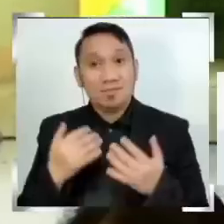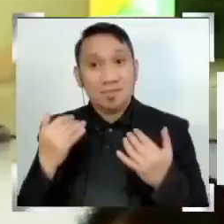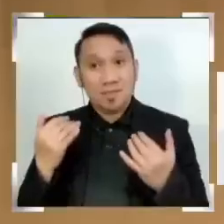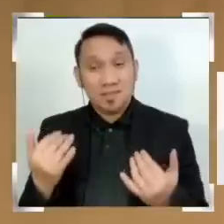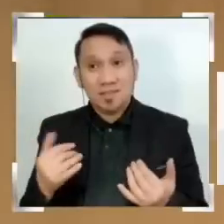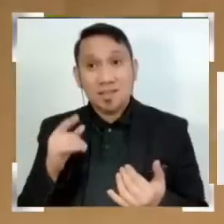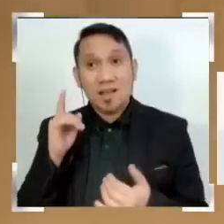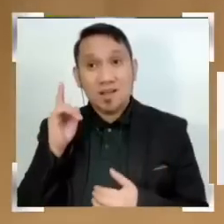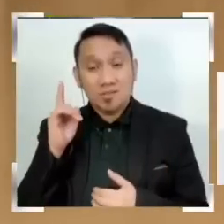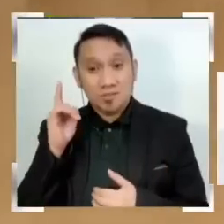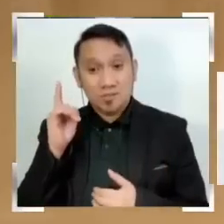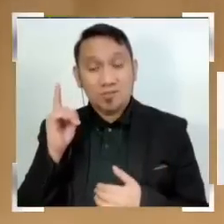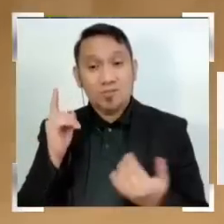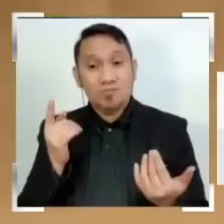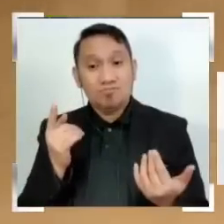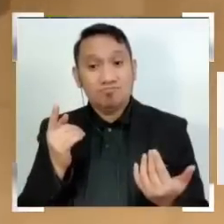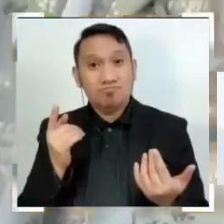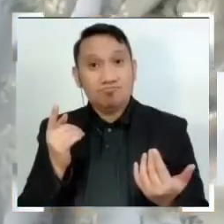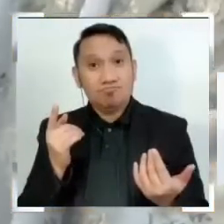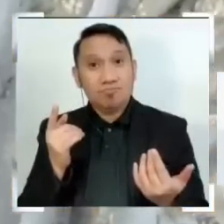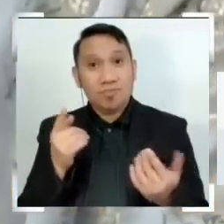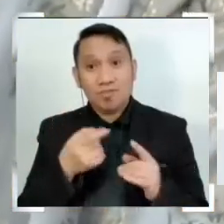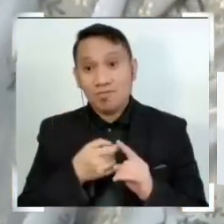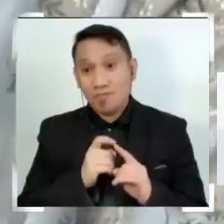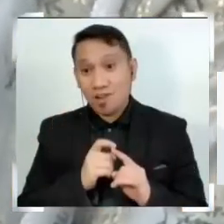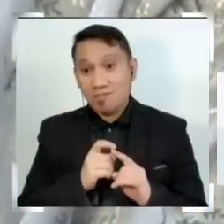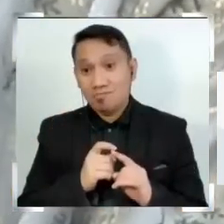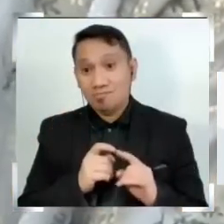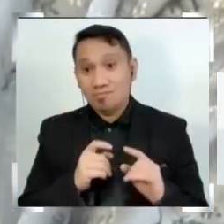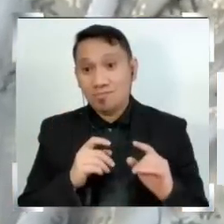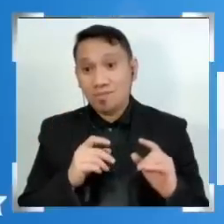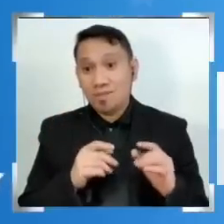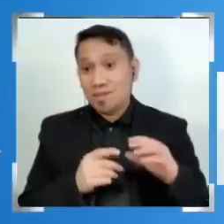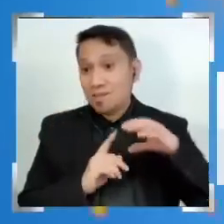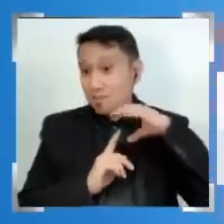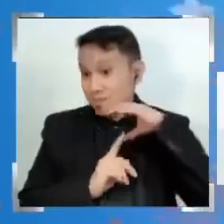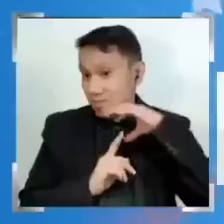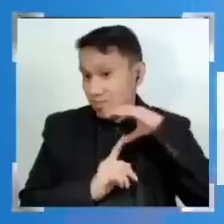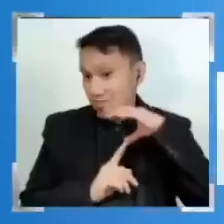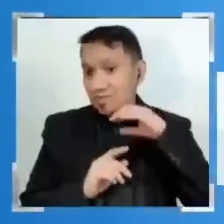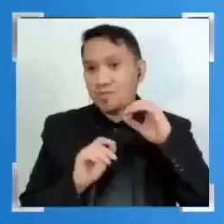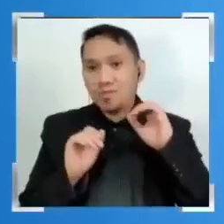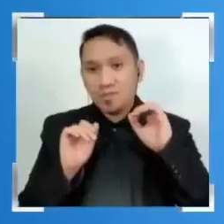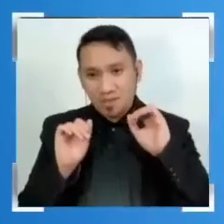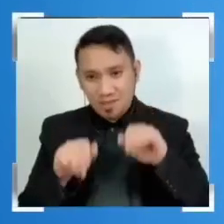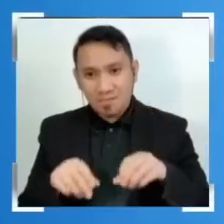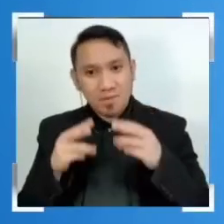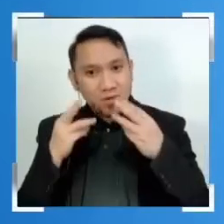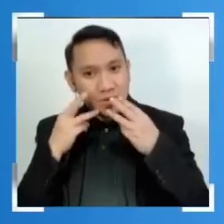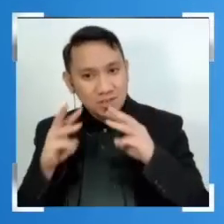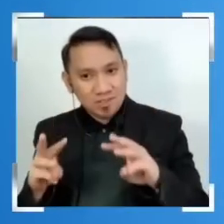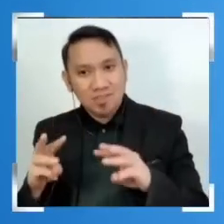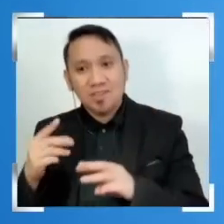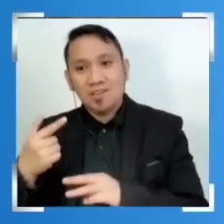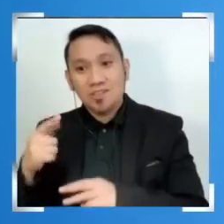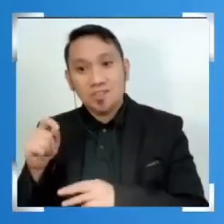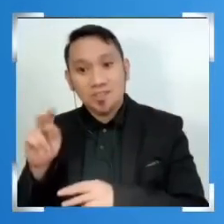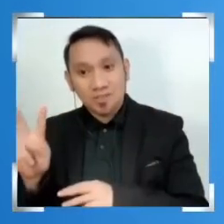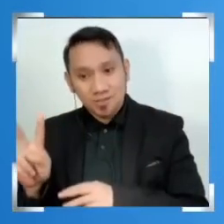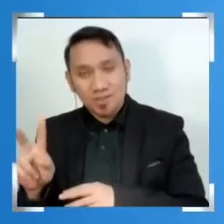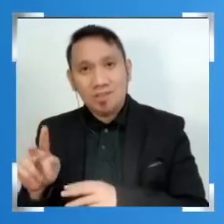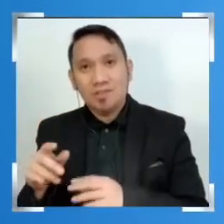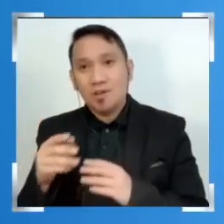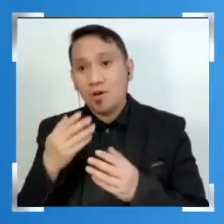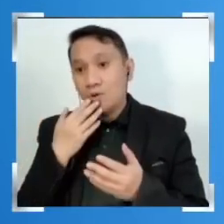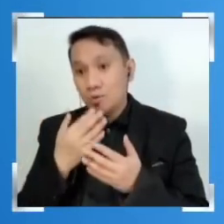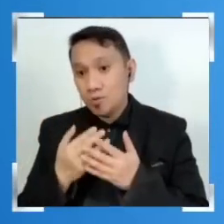Network, malapit ang mapanood sa Kapuso Channel na GTV. Yan ang good news na ibinalita kanina ng noontime